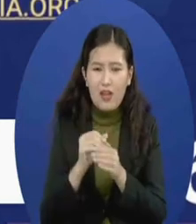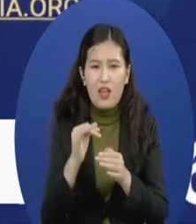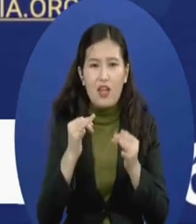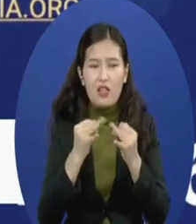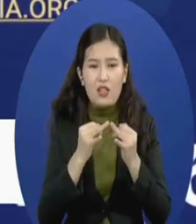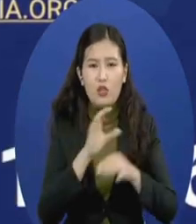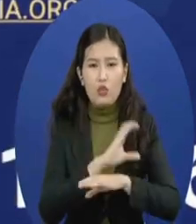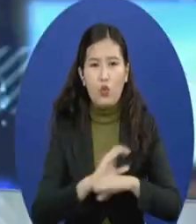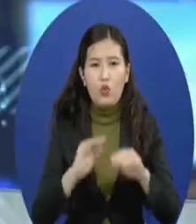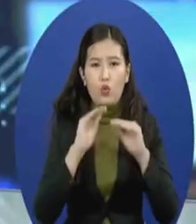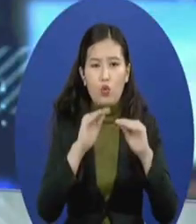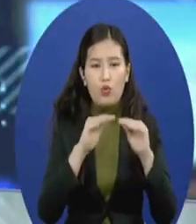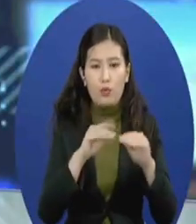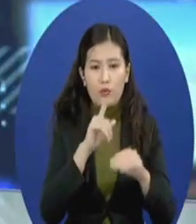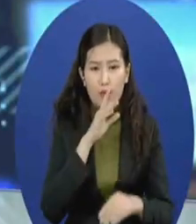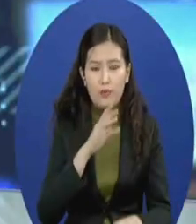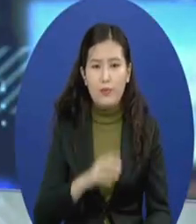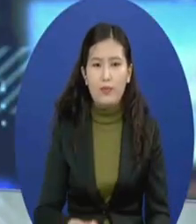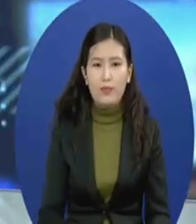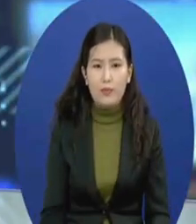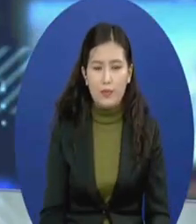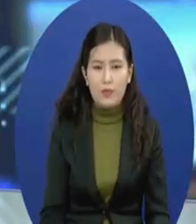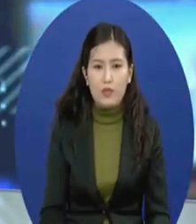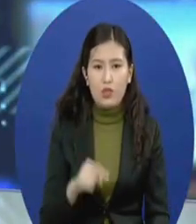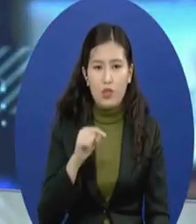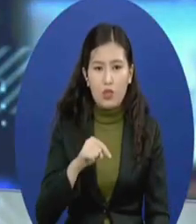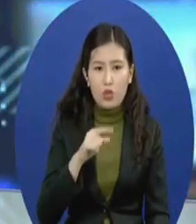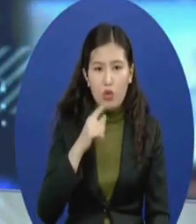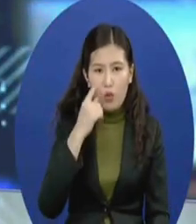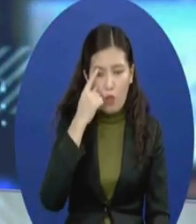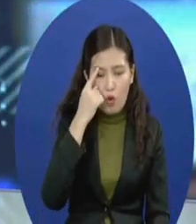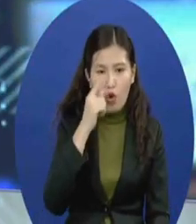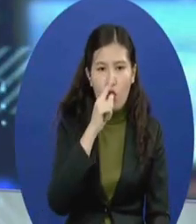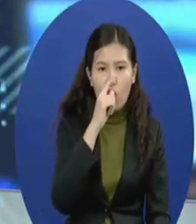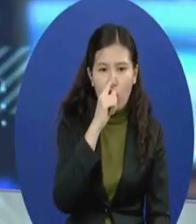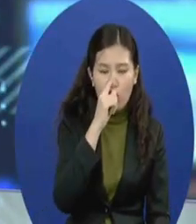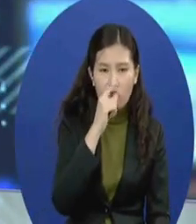Өнөөдөр Монгол Оросын сэтгүүлчдийн медиа чуулган боллоо.